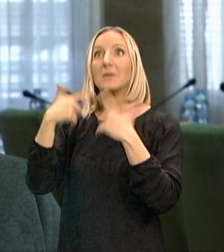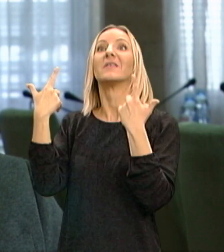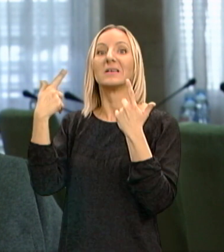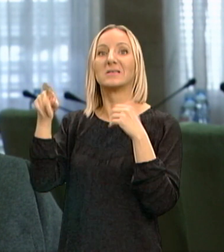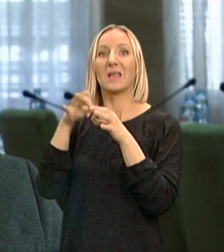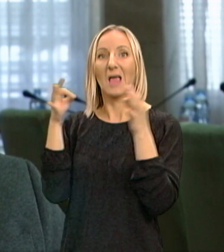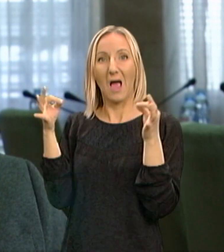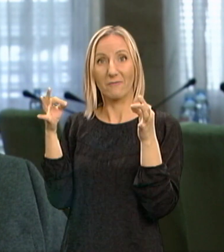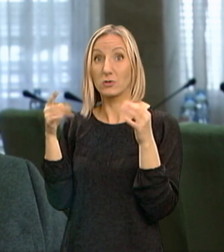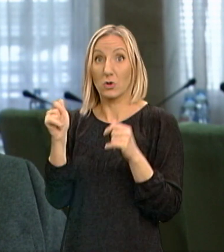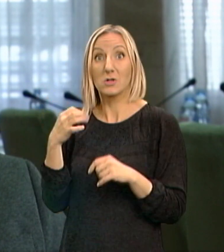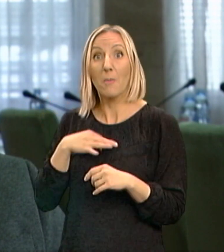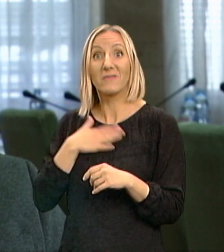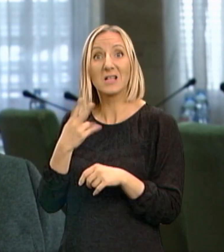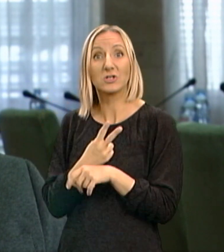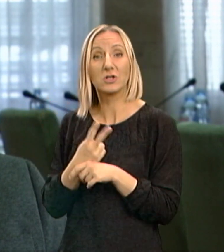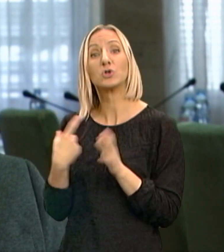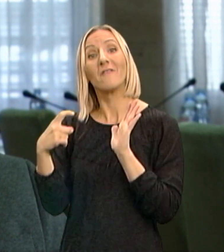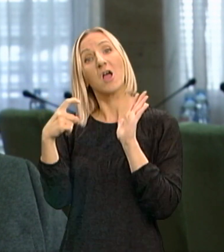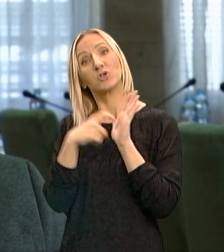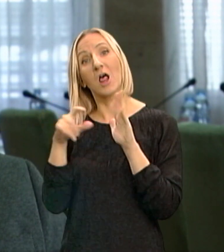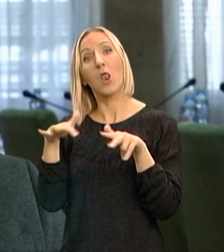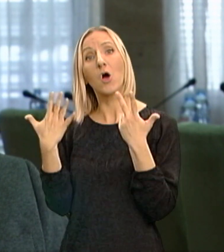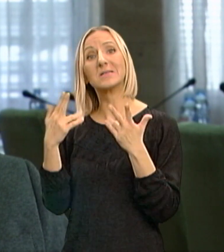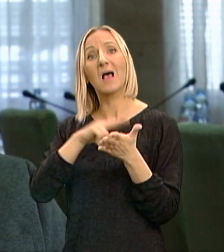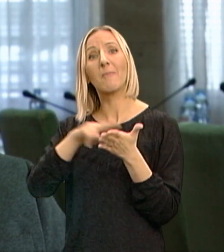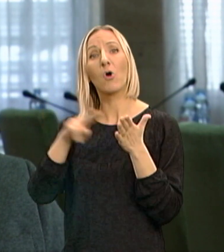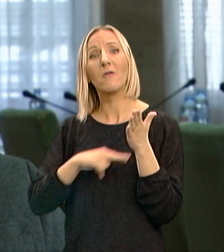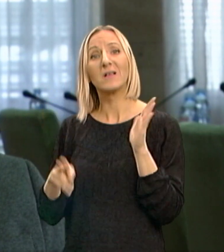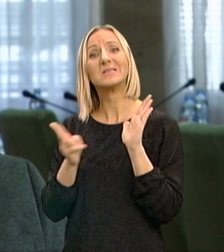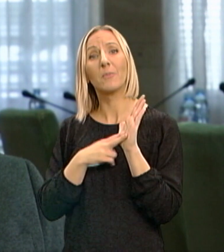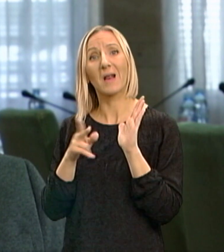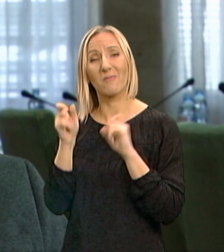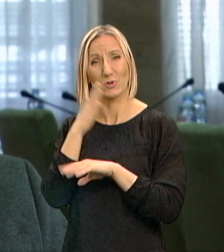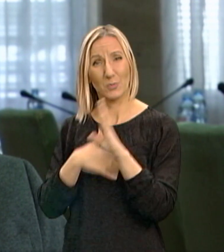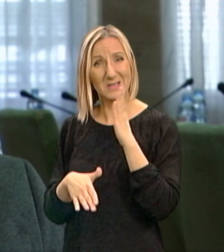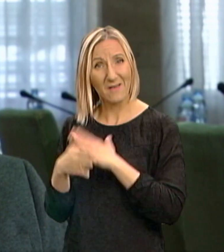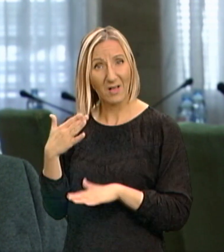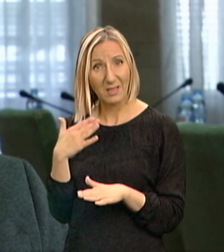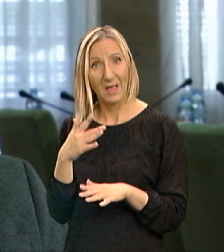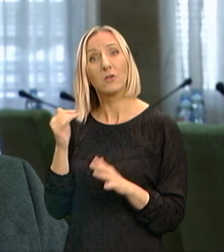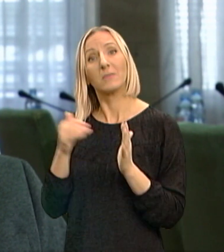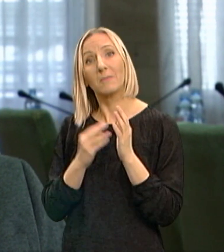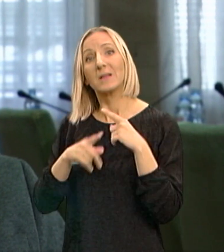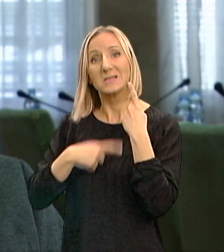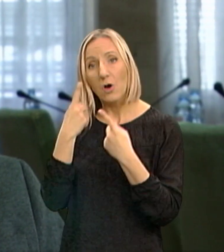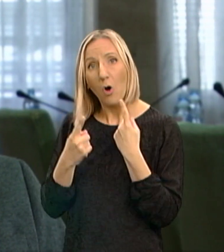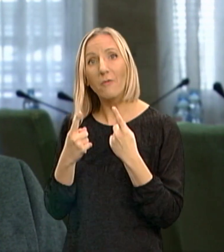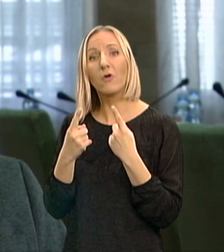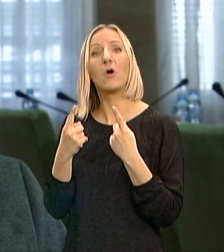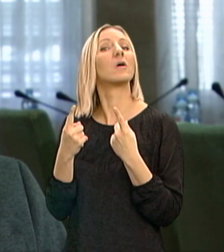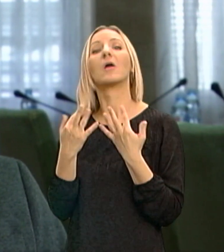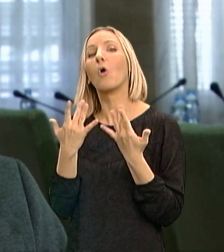predviđeno, to je obaveza naše zemlje po članu 8 Konvencije o pravima osoba sa invaliditetom, da se znači govori o doprinosima osoba